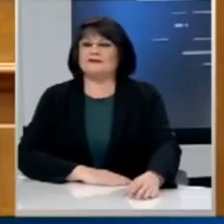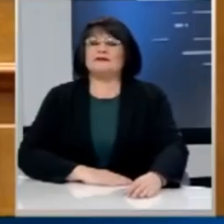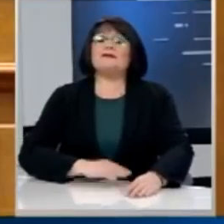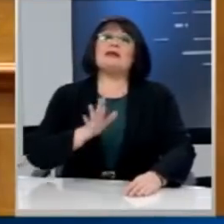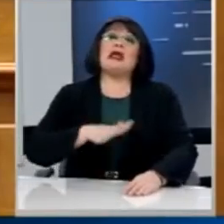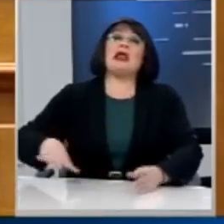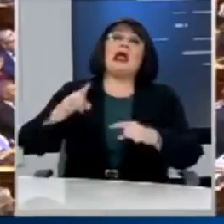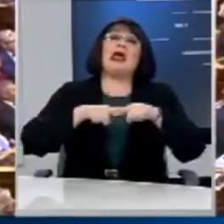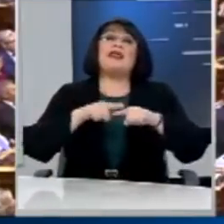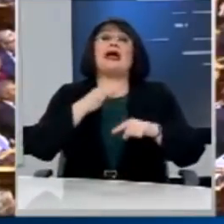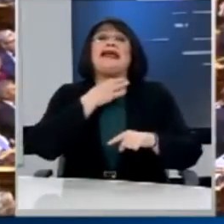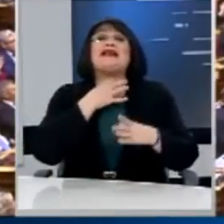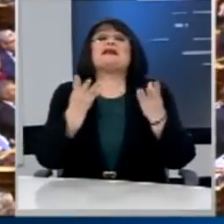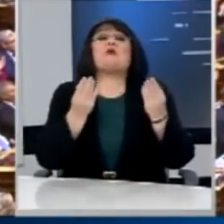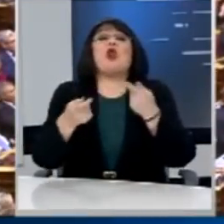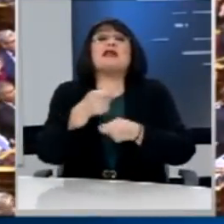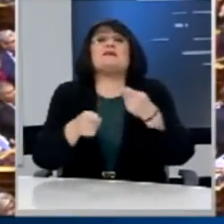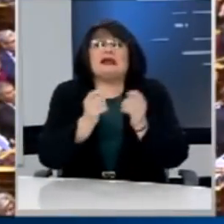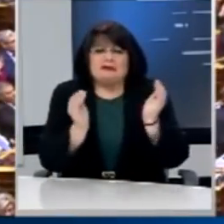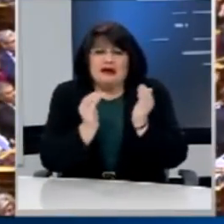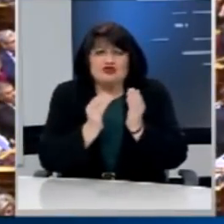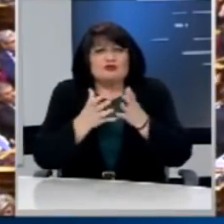μικρές. Θέλουμε να μεγαλώνουν.